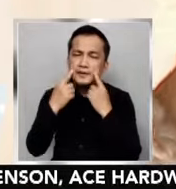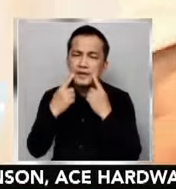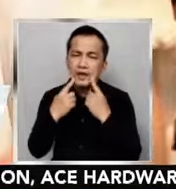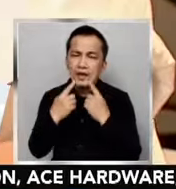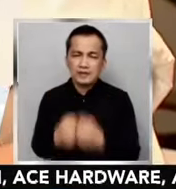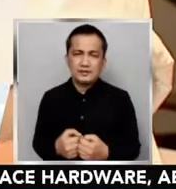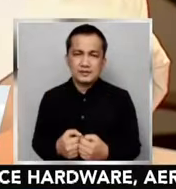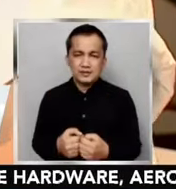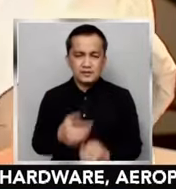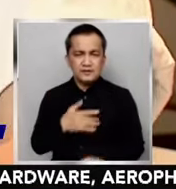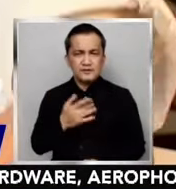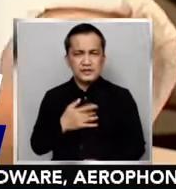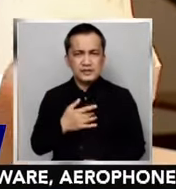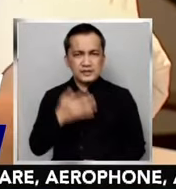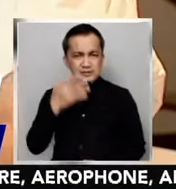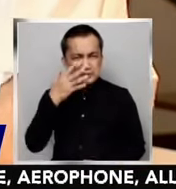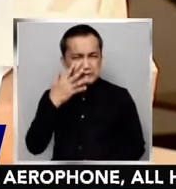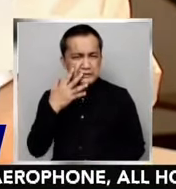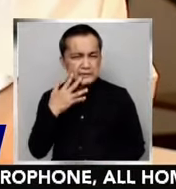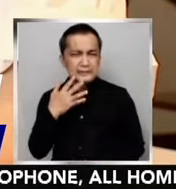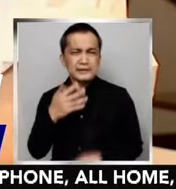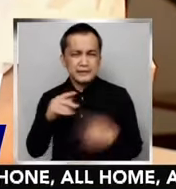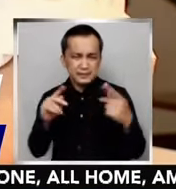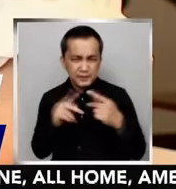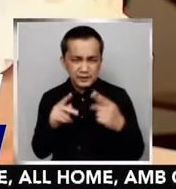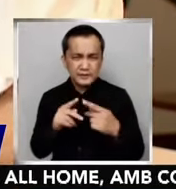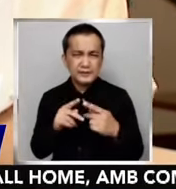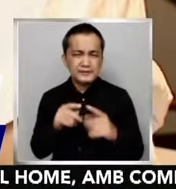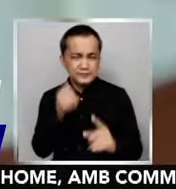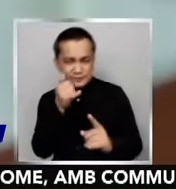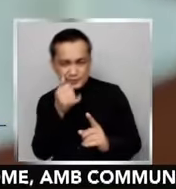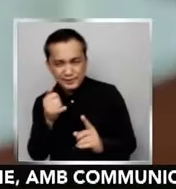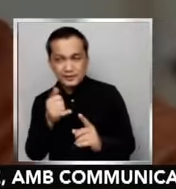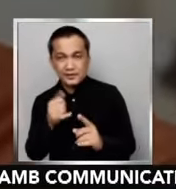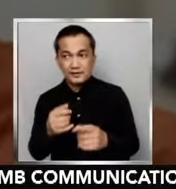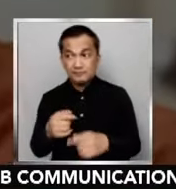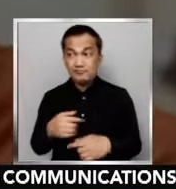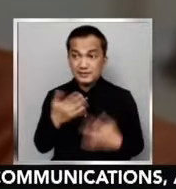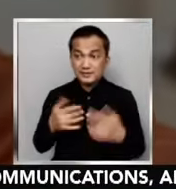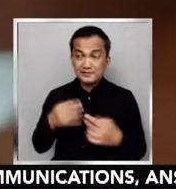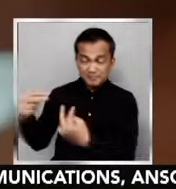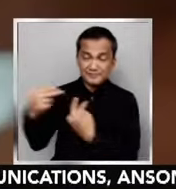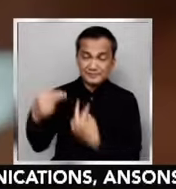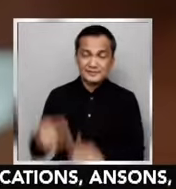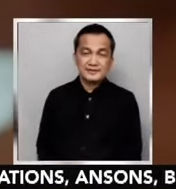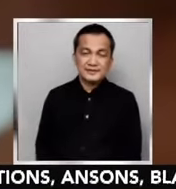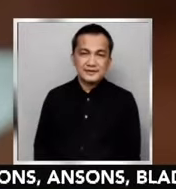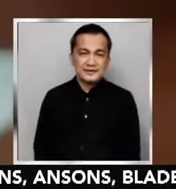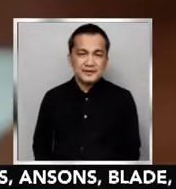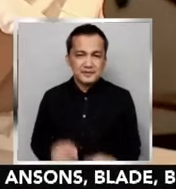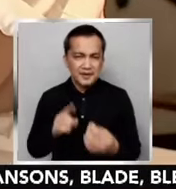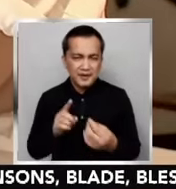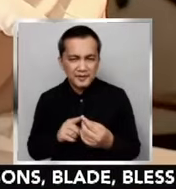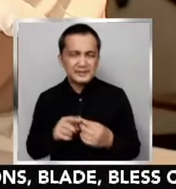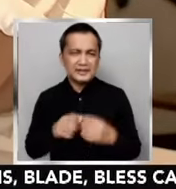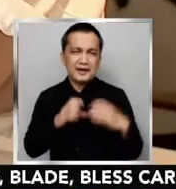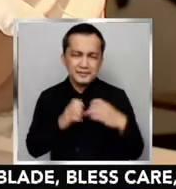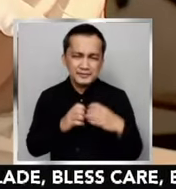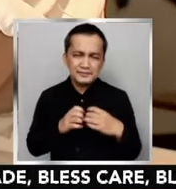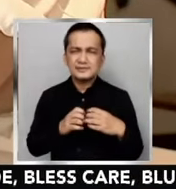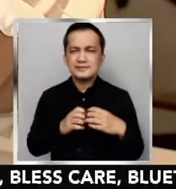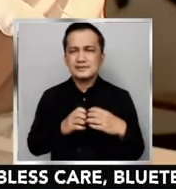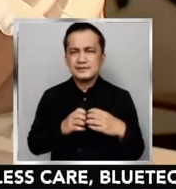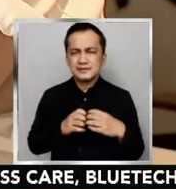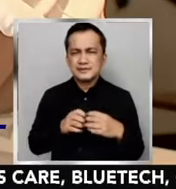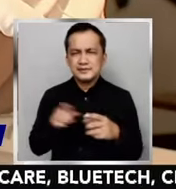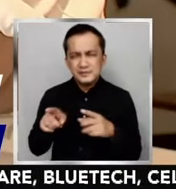kasi ang sakit talaga Actually Doon kami na-excite na mapanood nila more on heartfelt yung mga scenes na Minsan